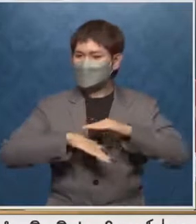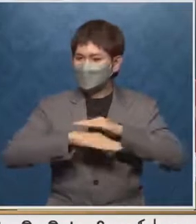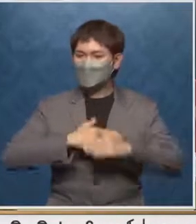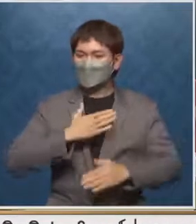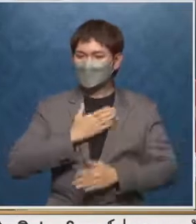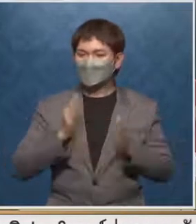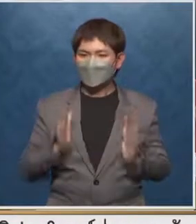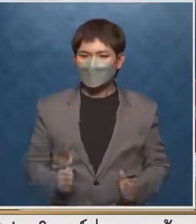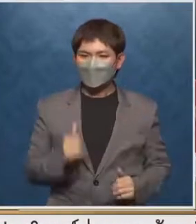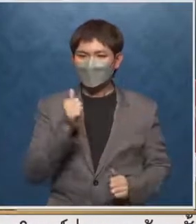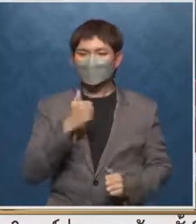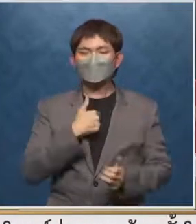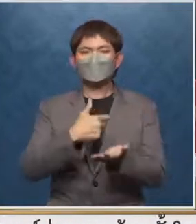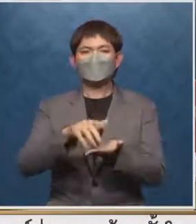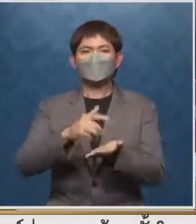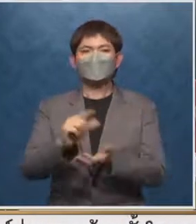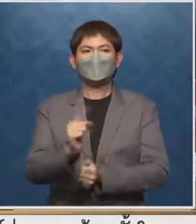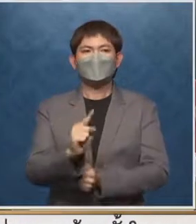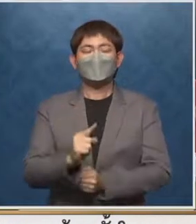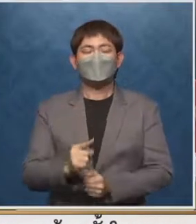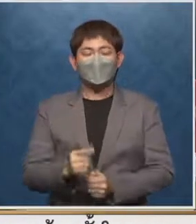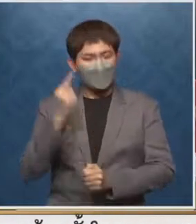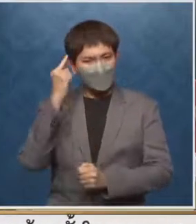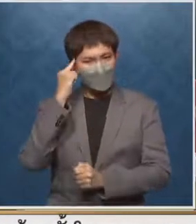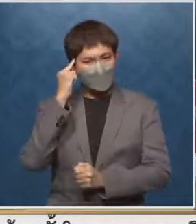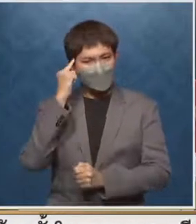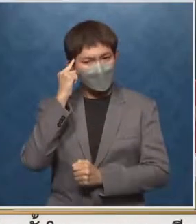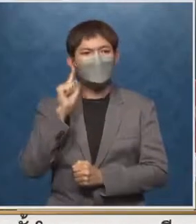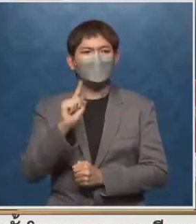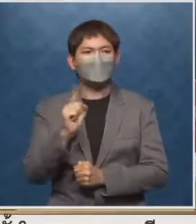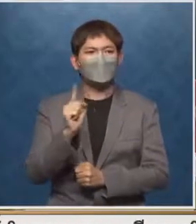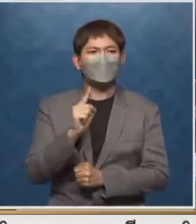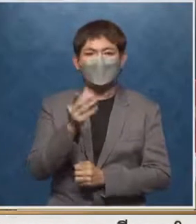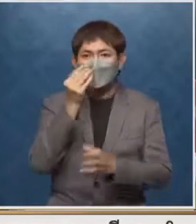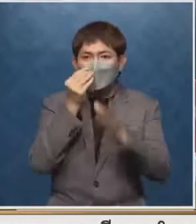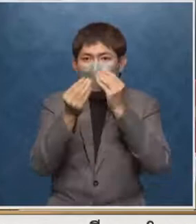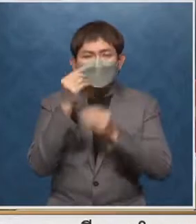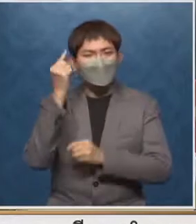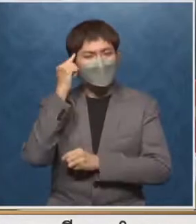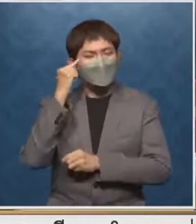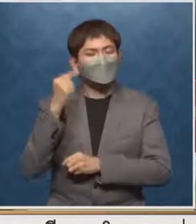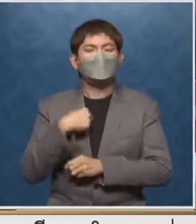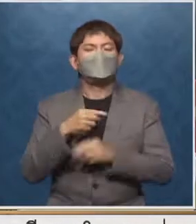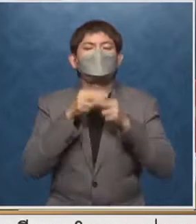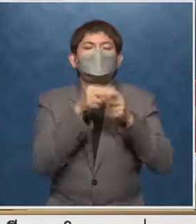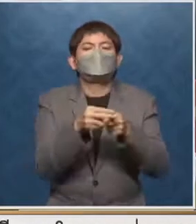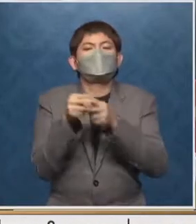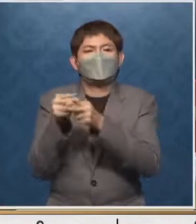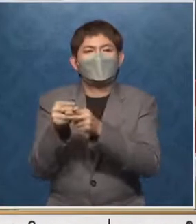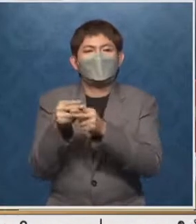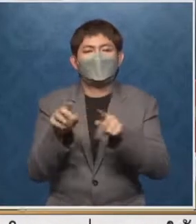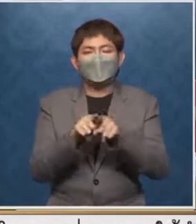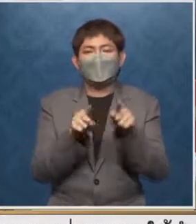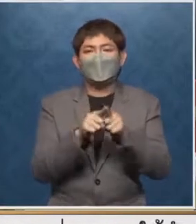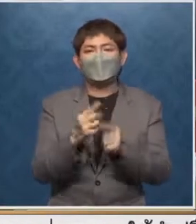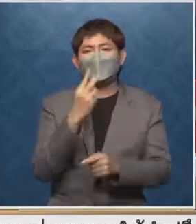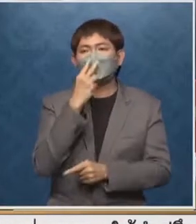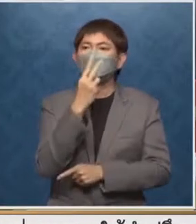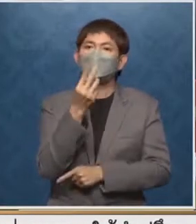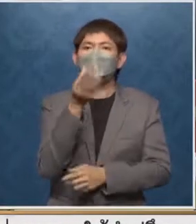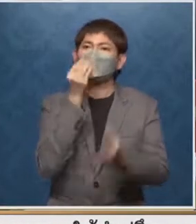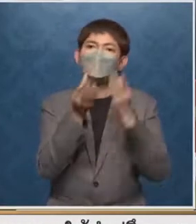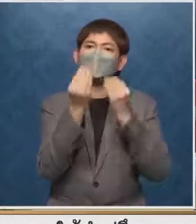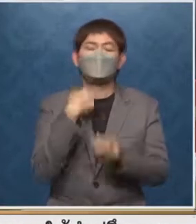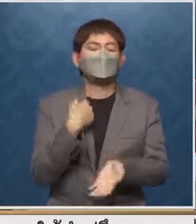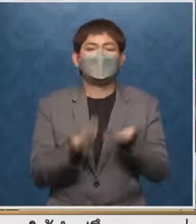างที่ผมเรียนแล้วการรู้เท่าทันสื่อเนี่ยไม่จำเป็นนะครับมันรู้เองสื่อออกมายังไงเนี่ยเรา